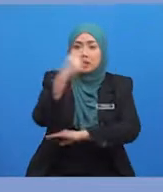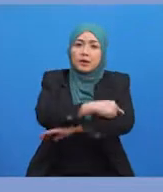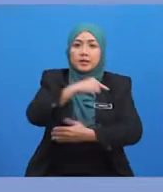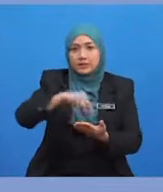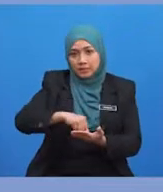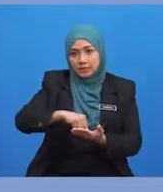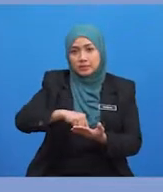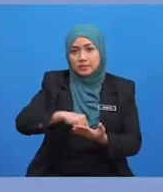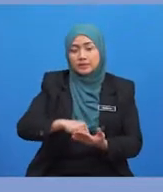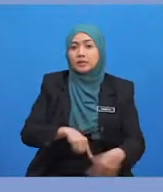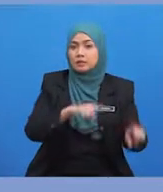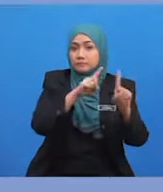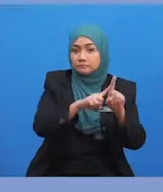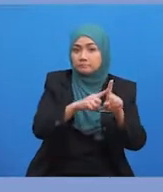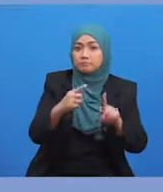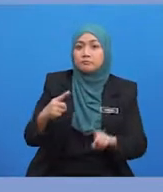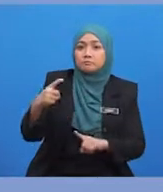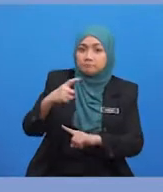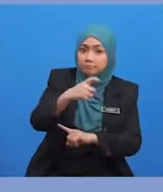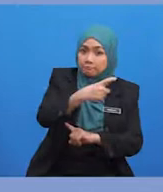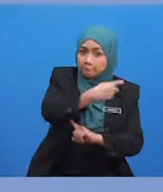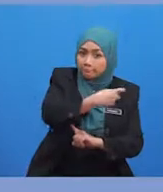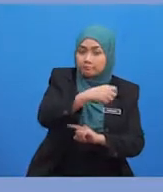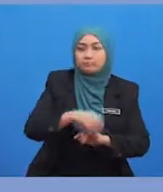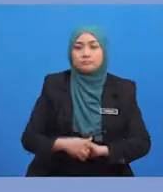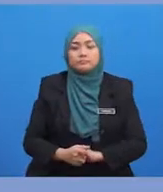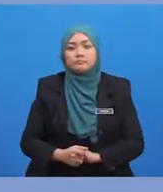alga dan fungi.